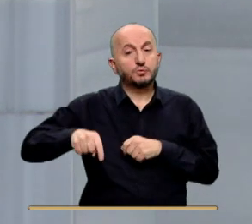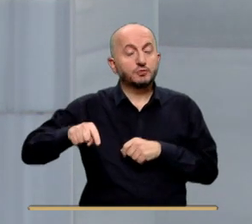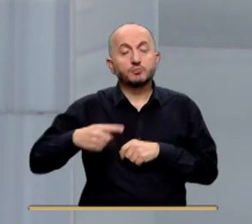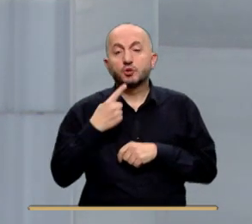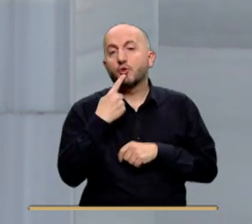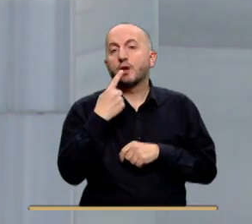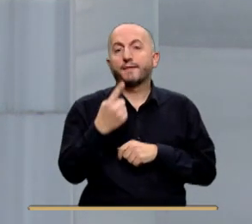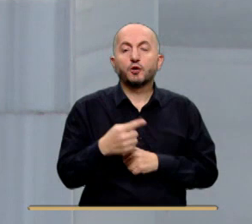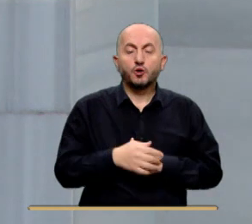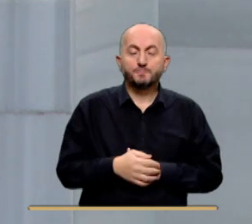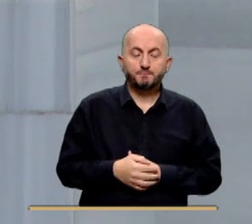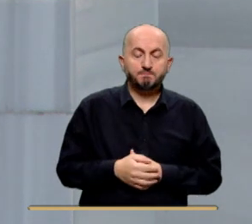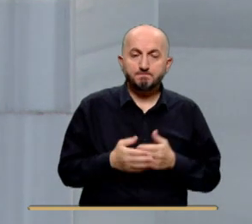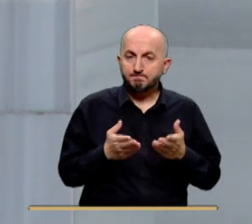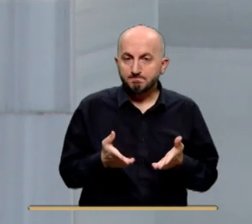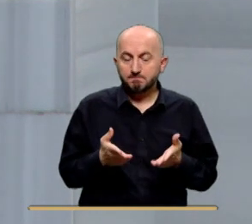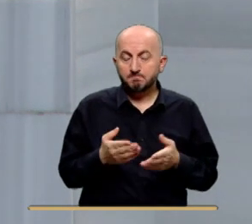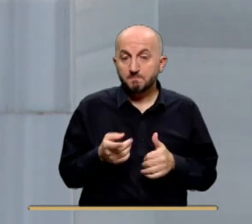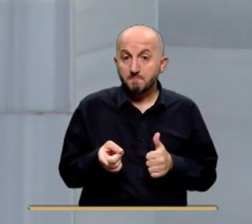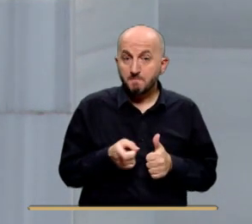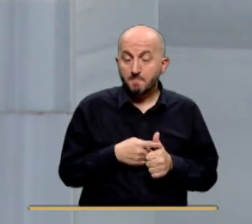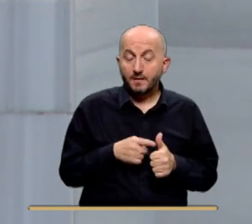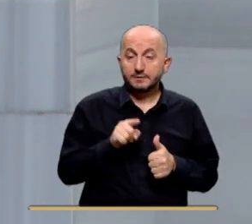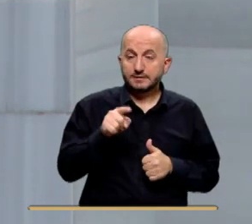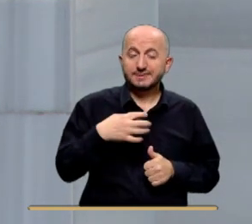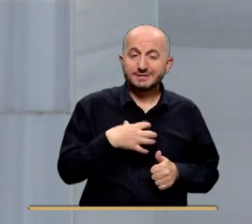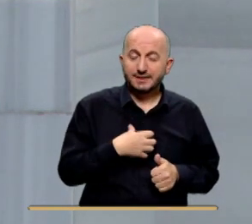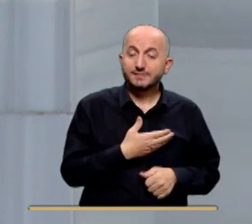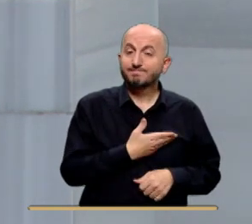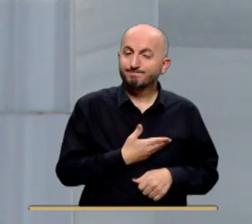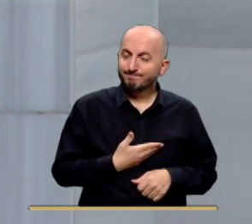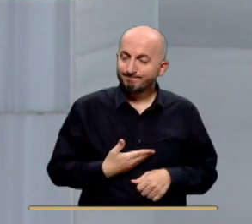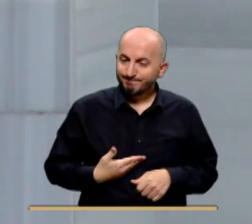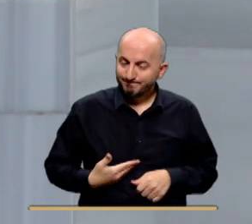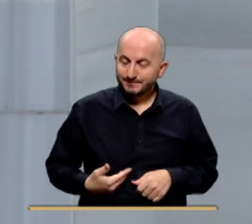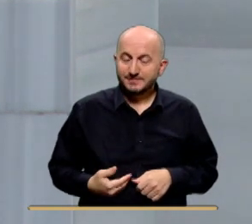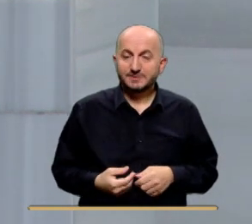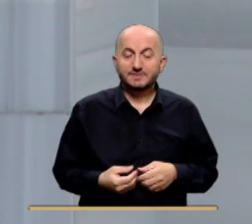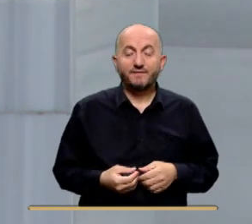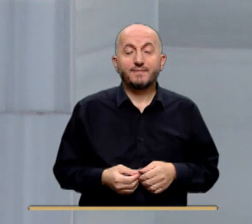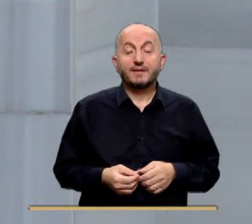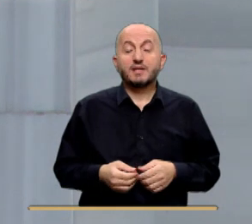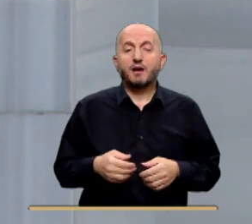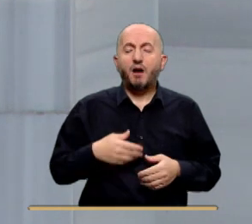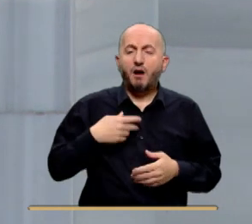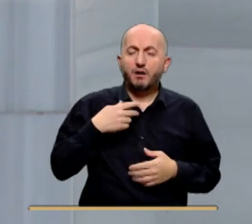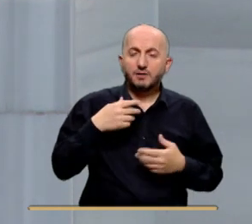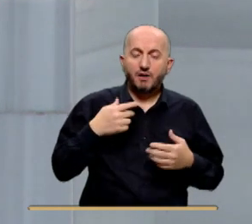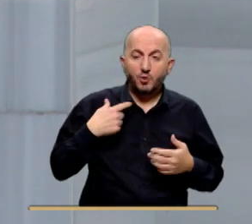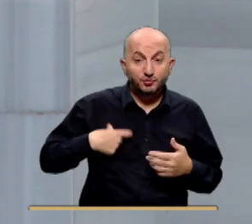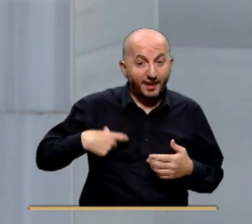işte önce sen kendini sevdir ki yani karakterinle,